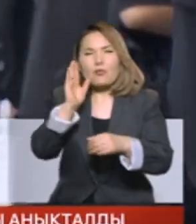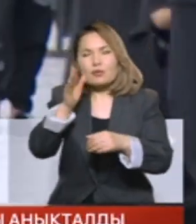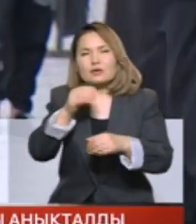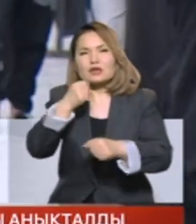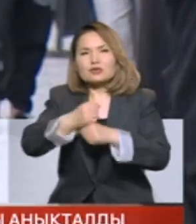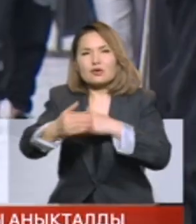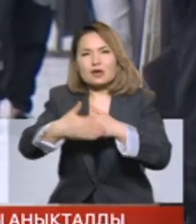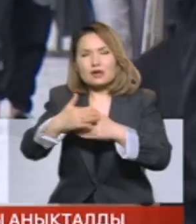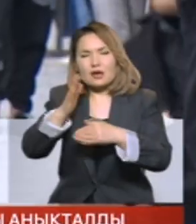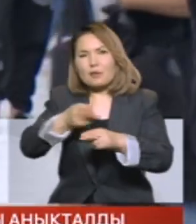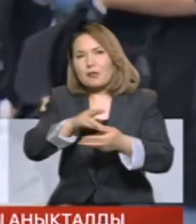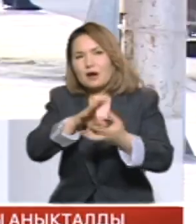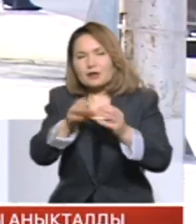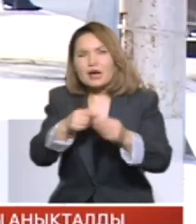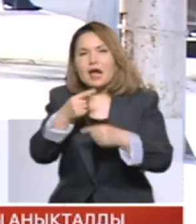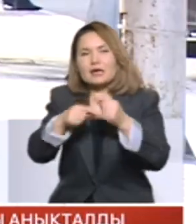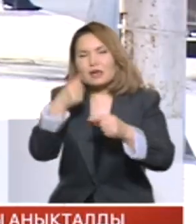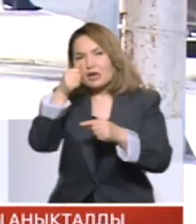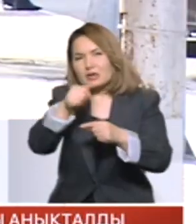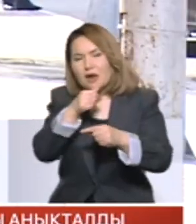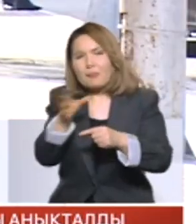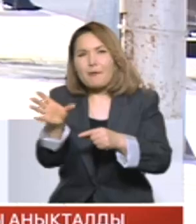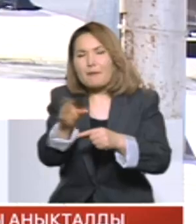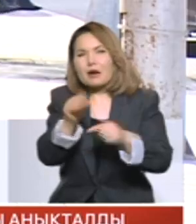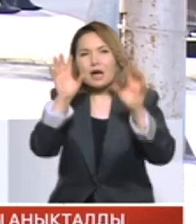жылы қалған азаматтардың барлығы жаппай